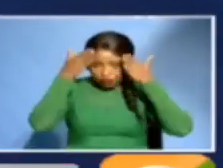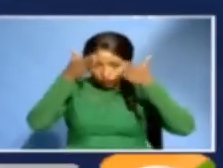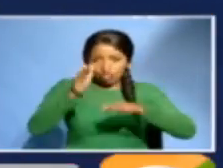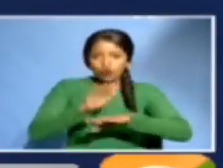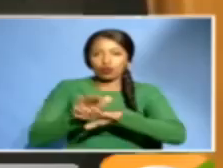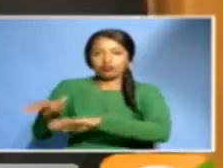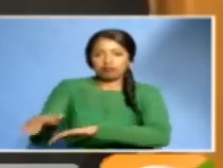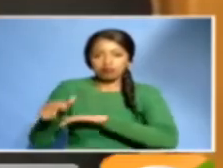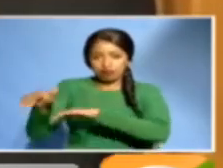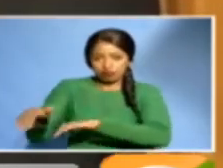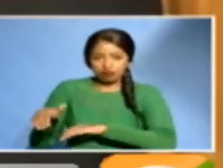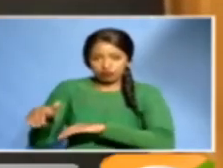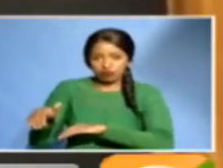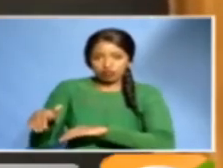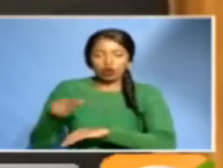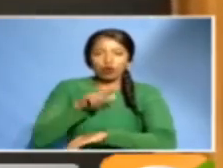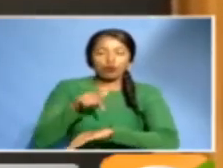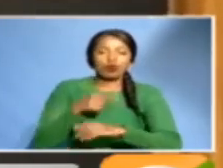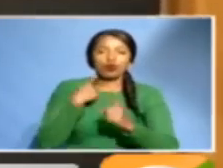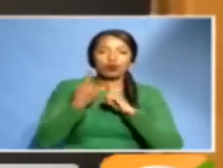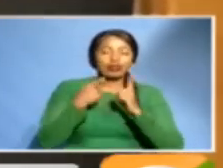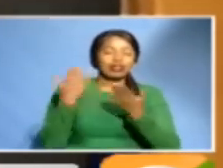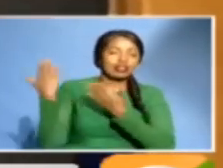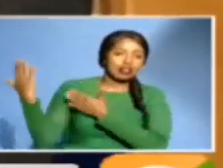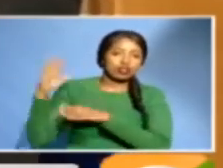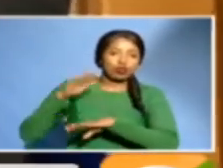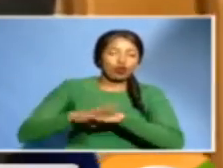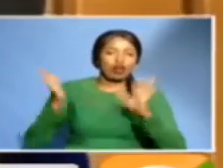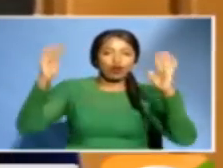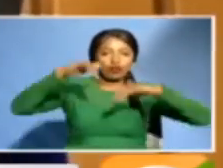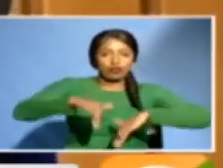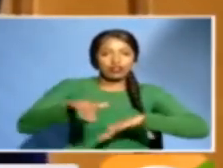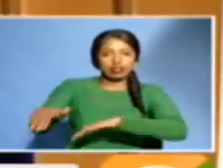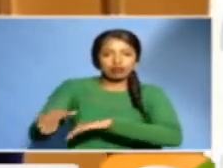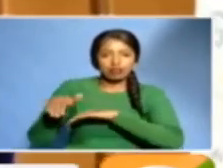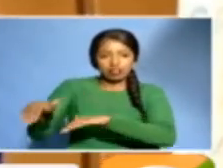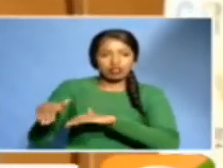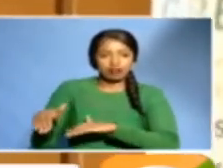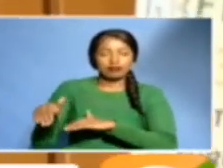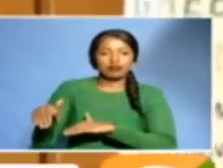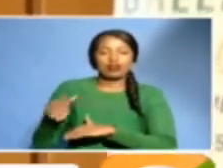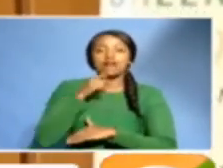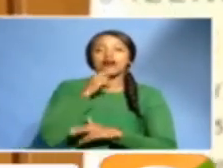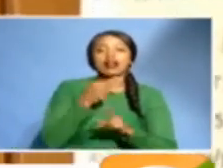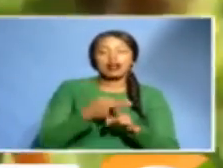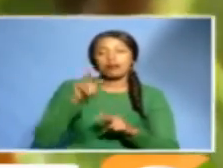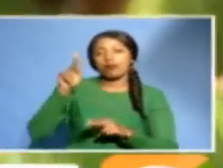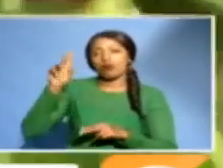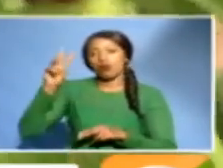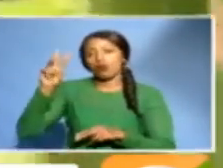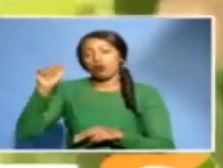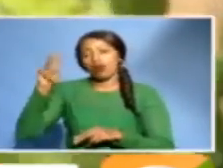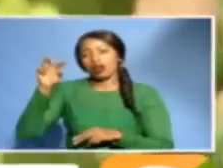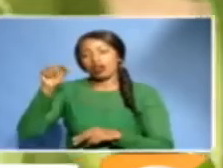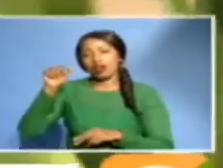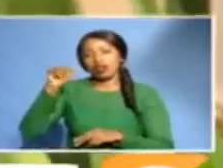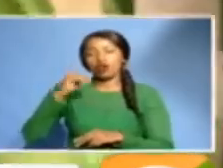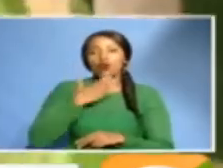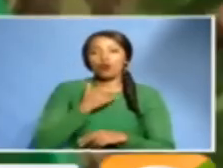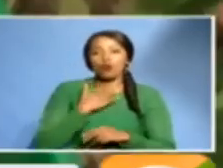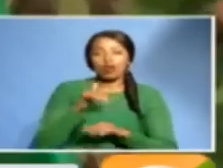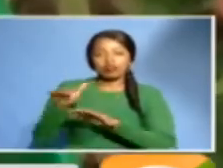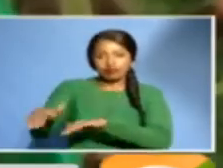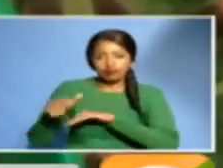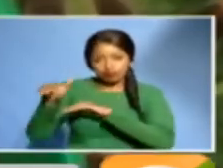Akizungumza katika kongamano la mdahalo wa kilimo, mkurugenzi mkuu wa kampuni ya Goldenscape Peter Wangai amewataka wataalamu wa kilimo